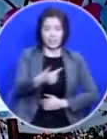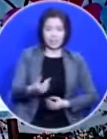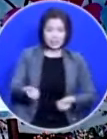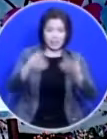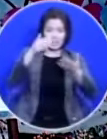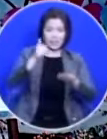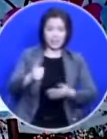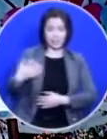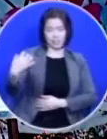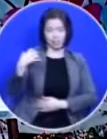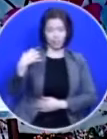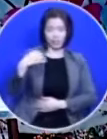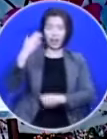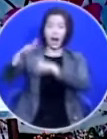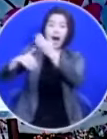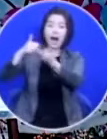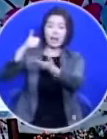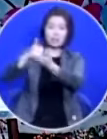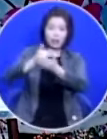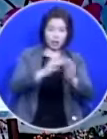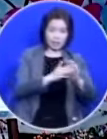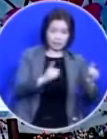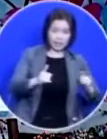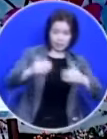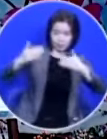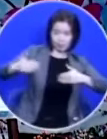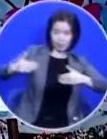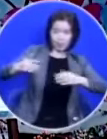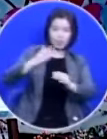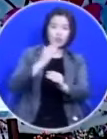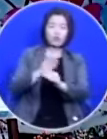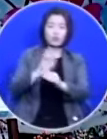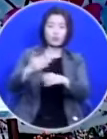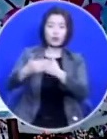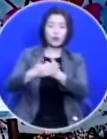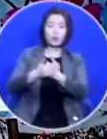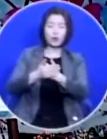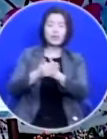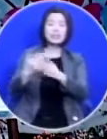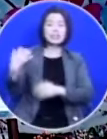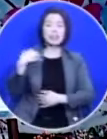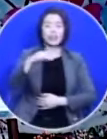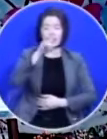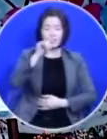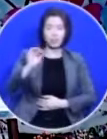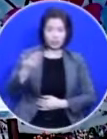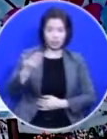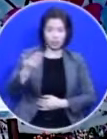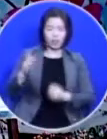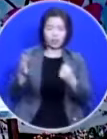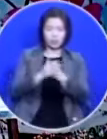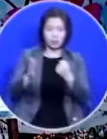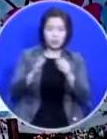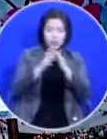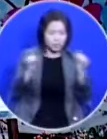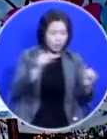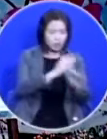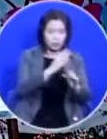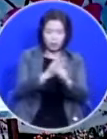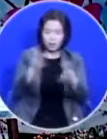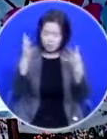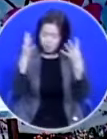역할이 하나님과 사람들 사이에 중보하는 역할을 해야 됩니다 그러니까 사람들 중에 별의별 나쁜 사람도